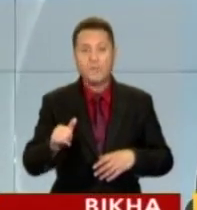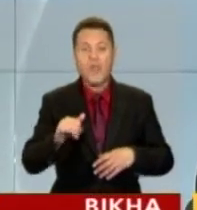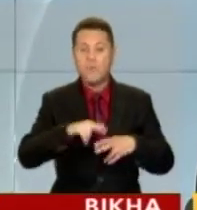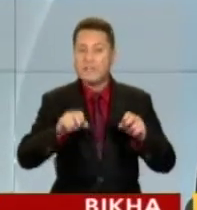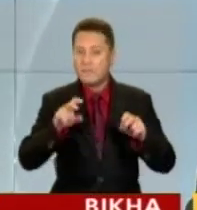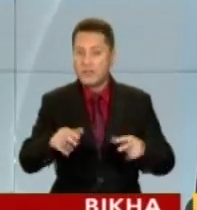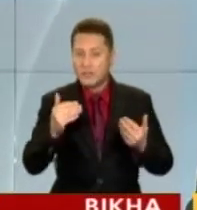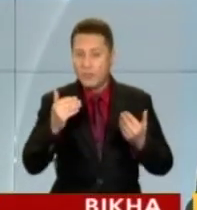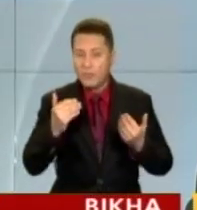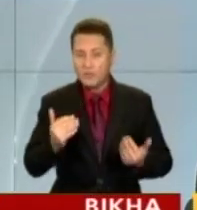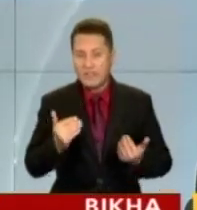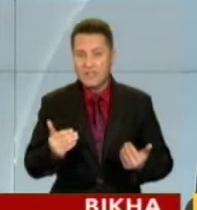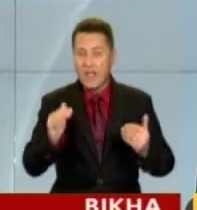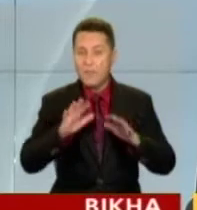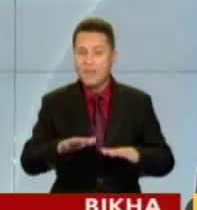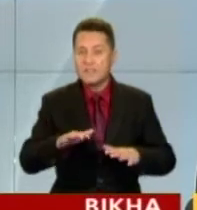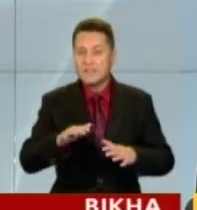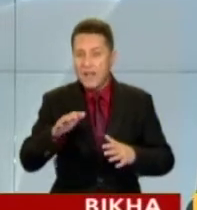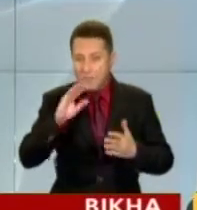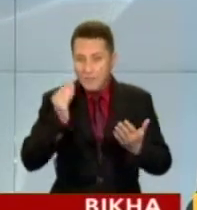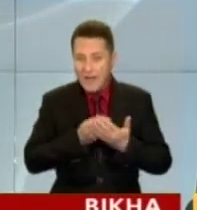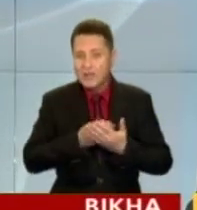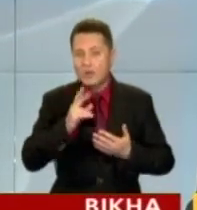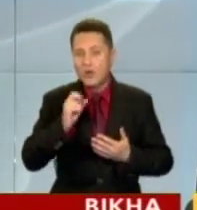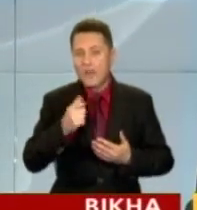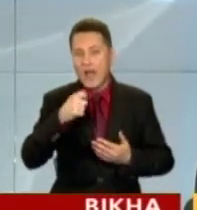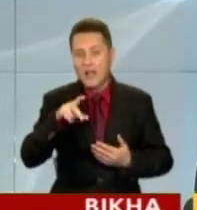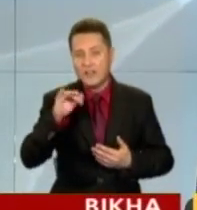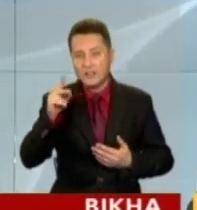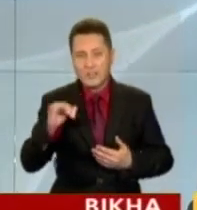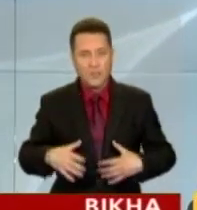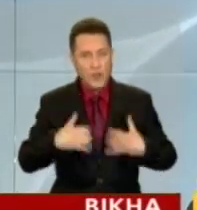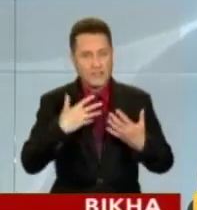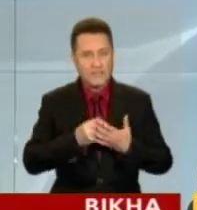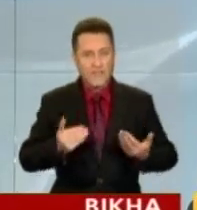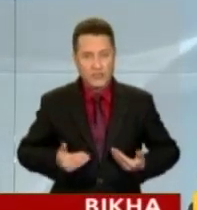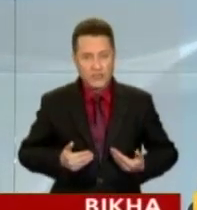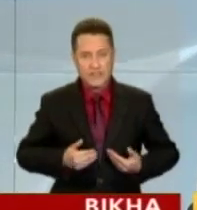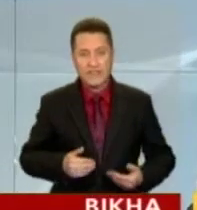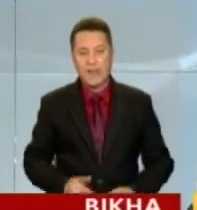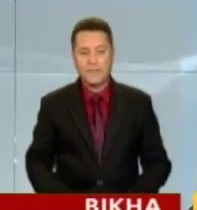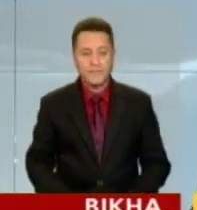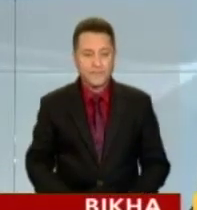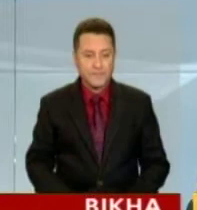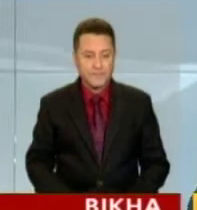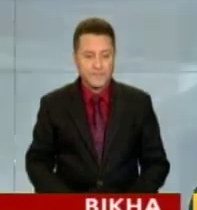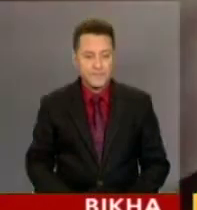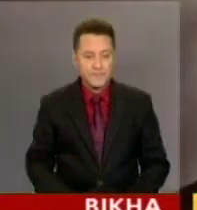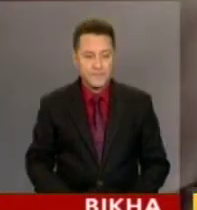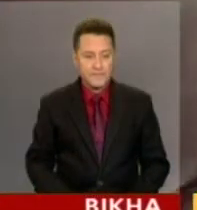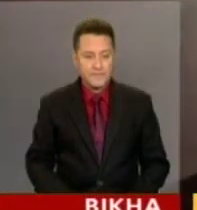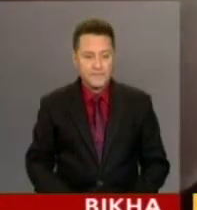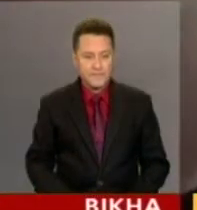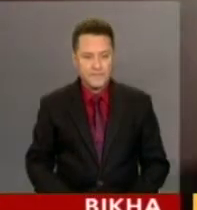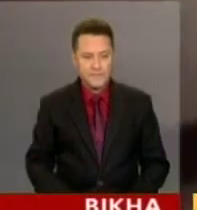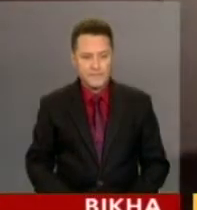місці знайшов прихисток на Галичині, але досі боїться за своє життя. Колишнього бранця навідала Оксана Височенська. Тут